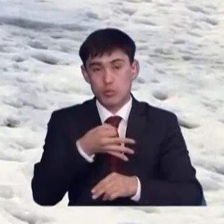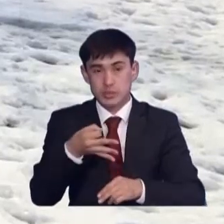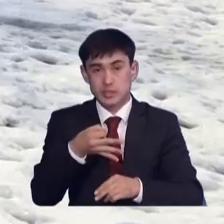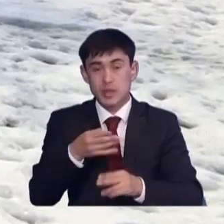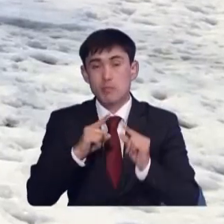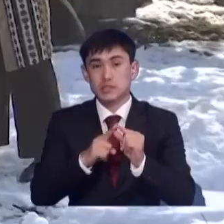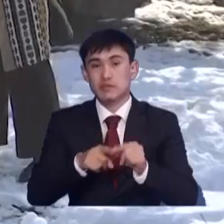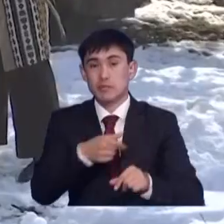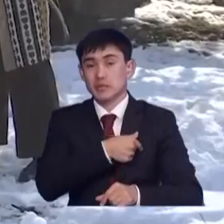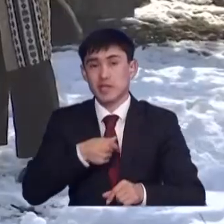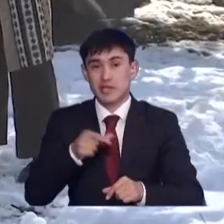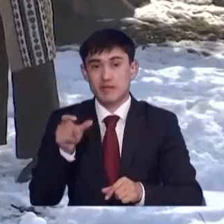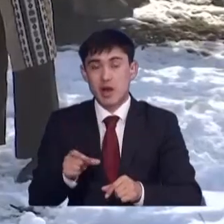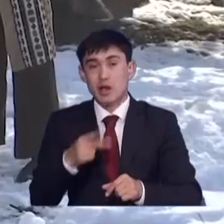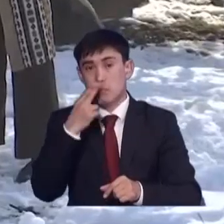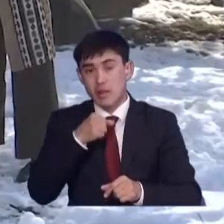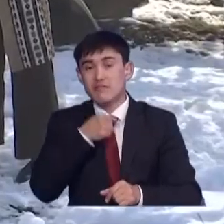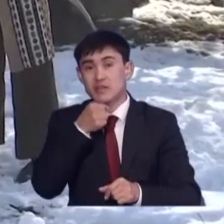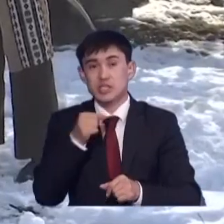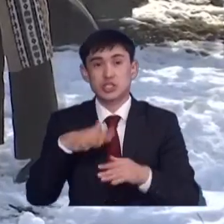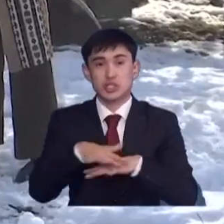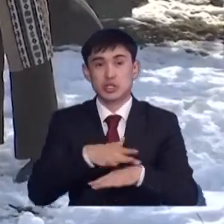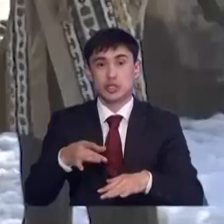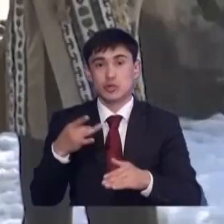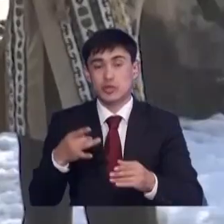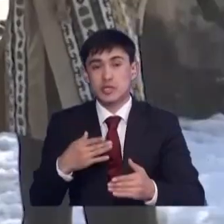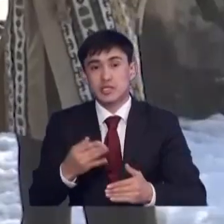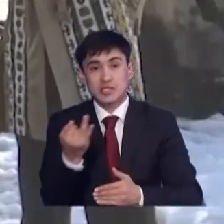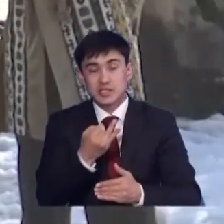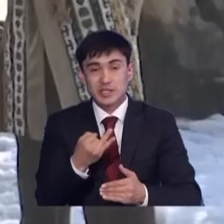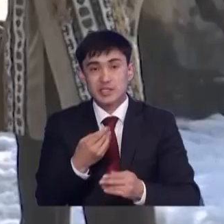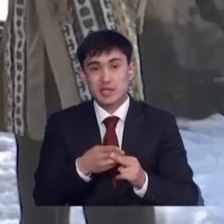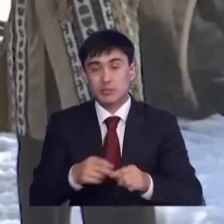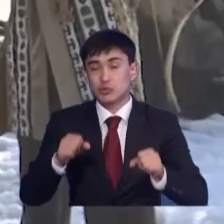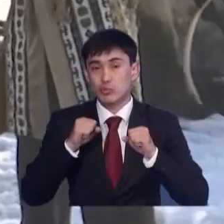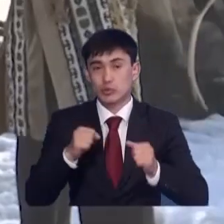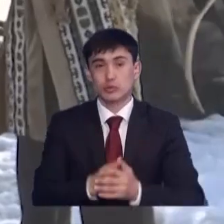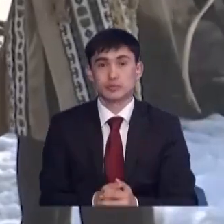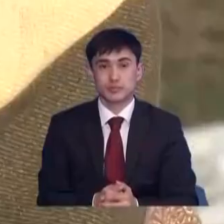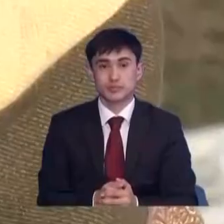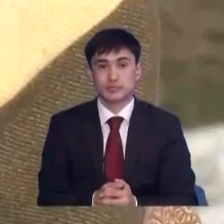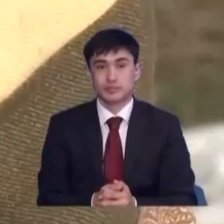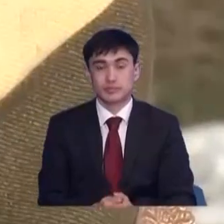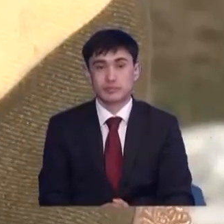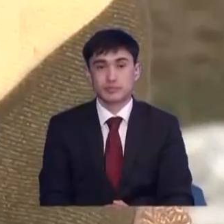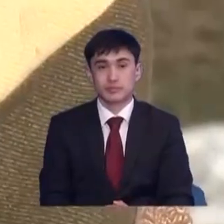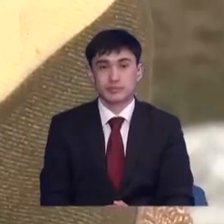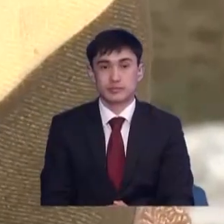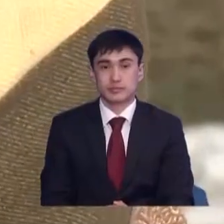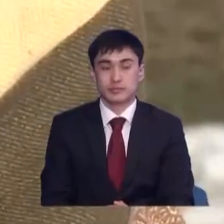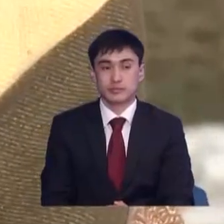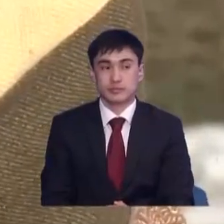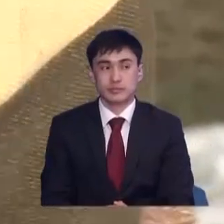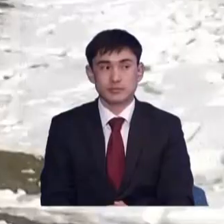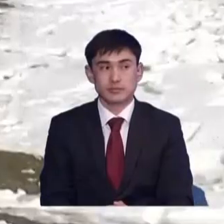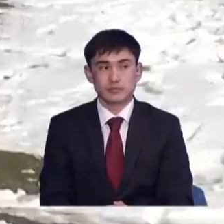По словам тренеров, от мала до велика жители региона проявляют свой интерес к данному виду спорта.